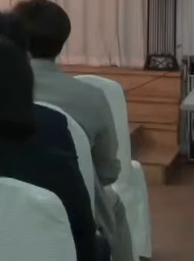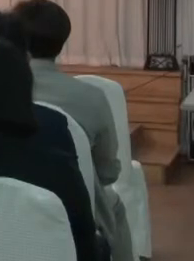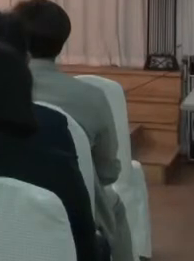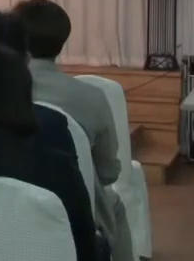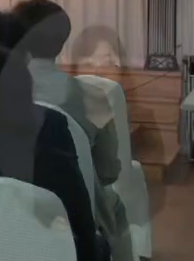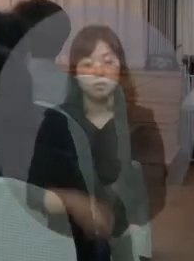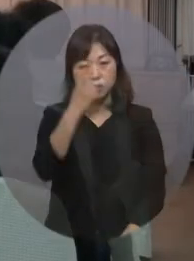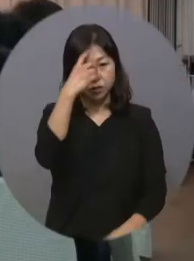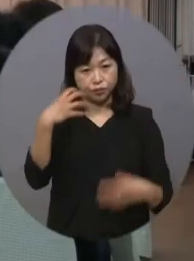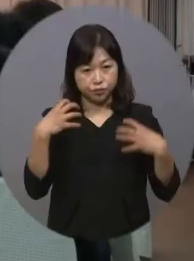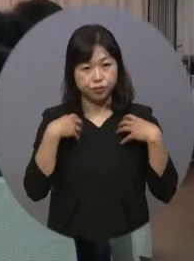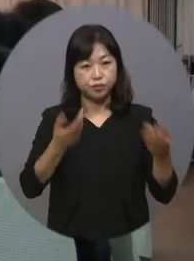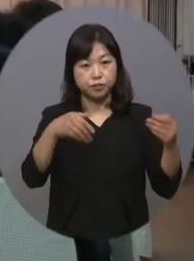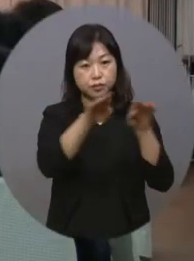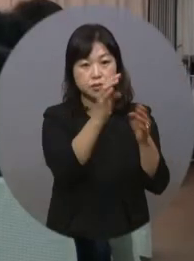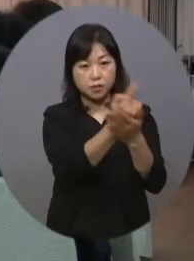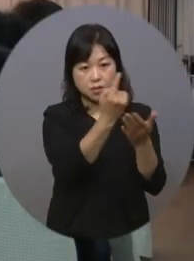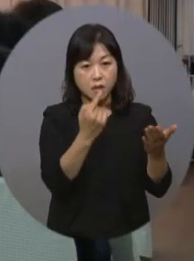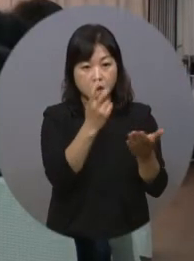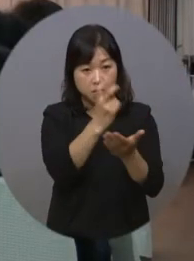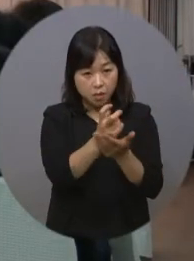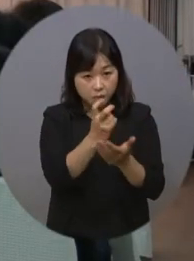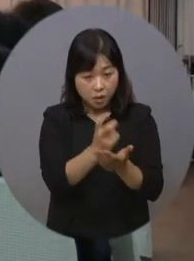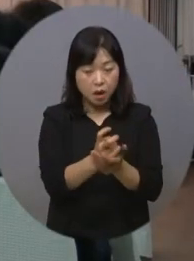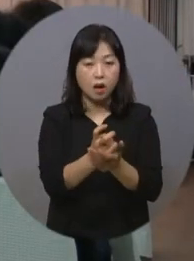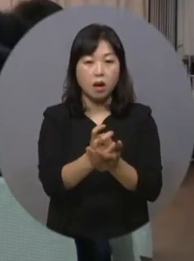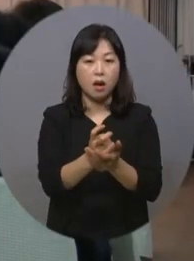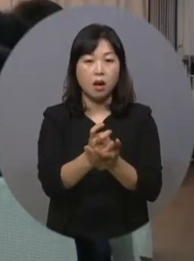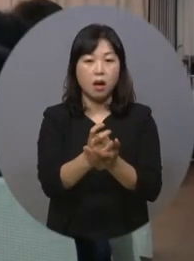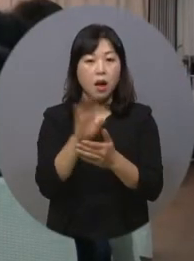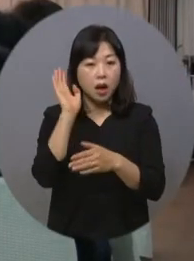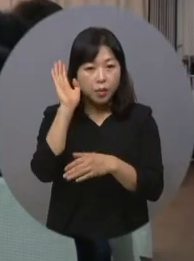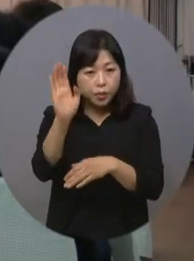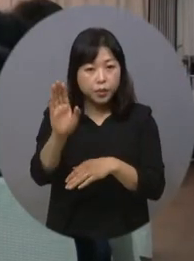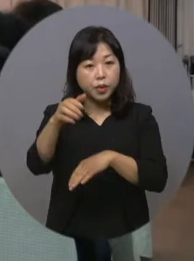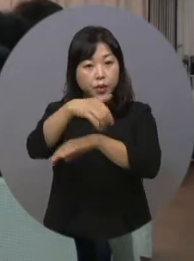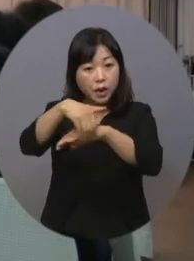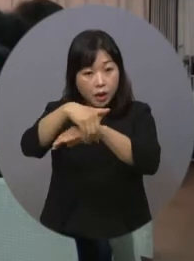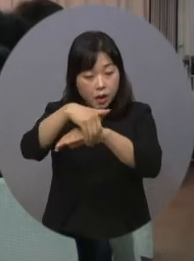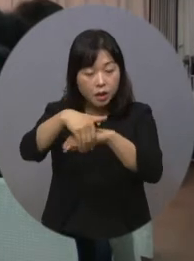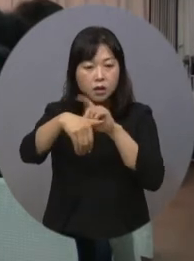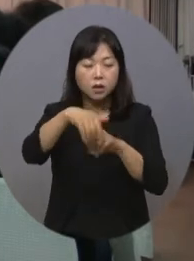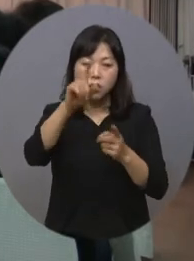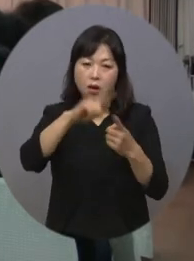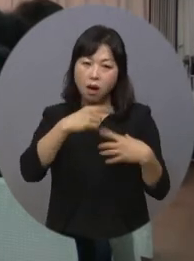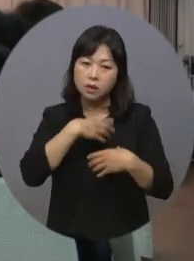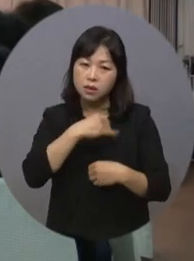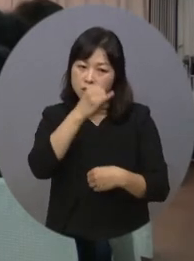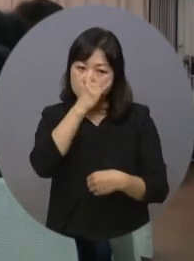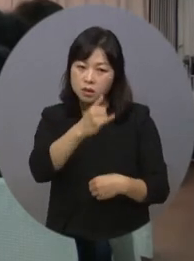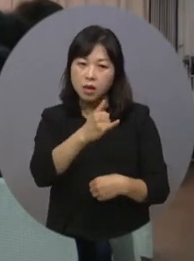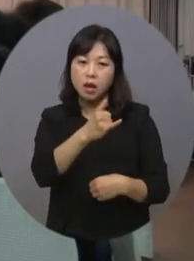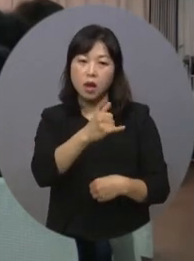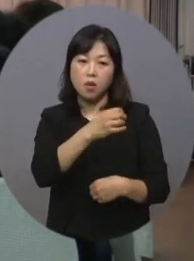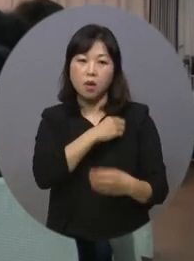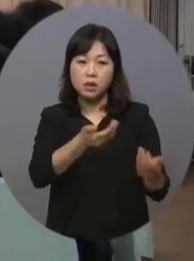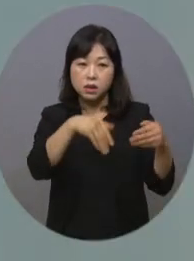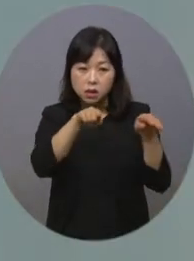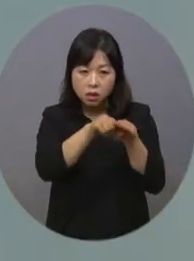정부의 탈시설 정책과 로드맵 발표가 이대로 안전한가에 대해 장애인단체와 회원시설들의 우려가 현실로 드러나고